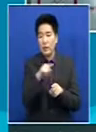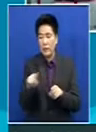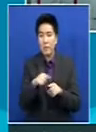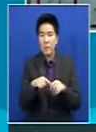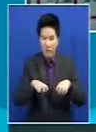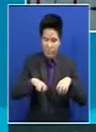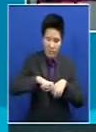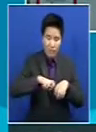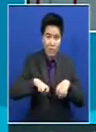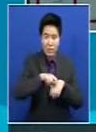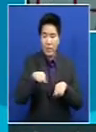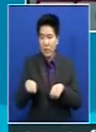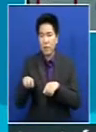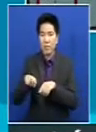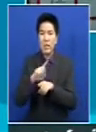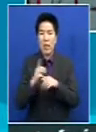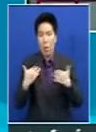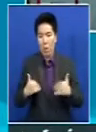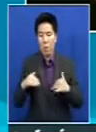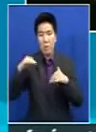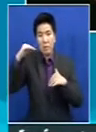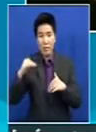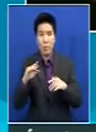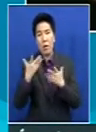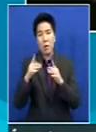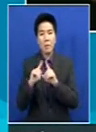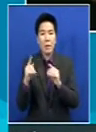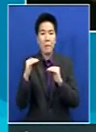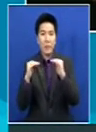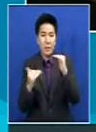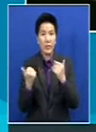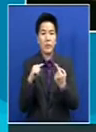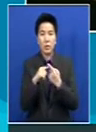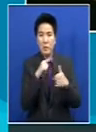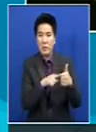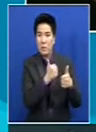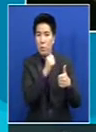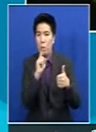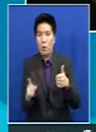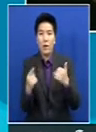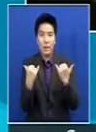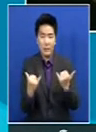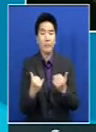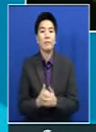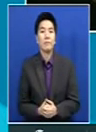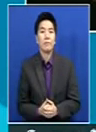สนชัยมวยไทยยิมนี่ก็เข่าเหมือนกันนะครับแต่ว่าเสียเปรียบรูปร่างวันนี้นี่ภาษีทางด้านของศักชัยน้อยจะดูดีกว่าเล็กๆนะครับ